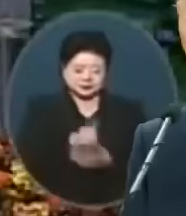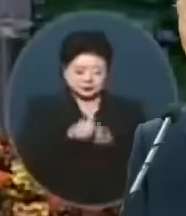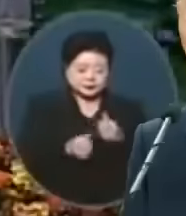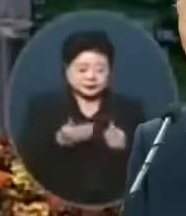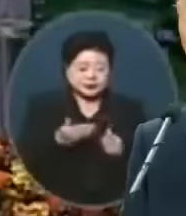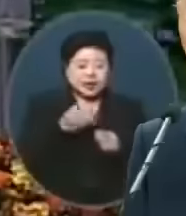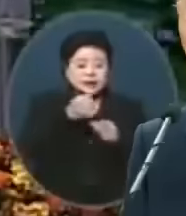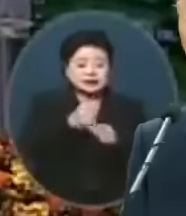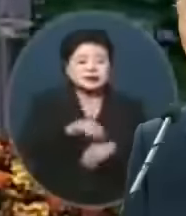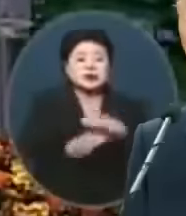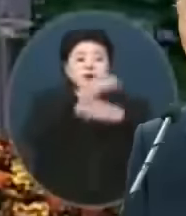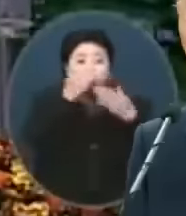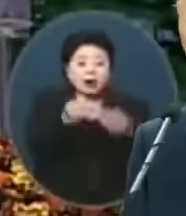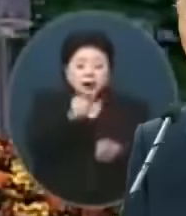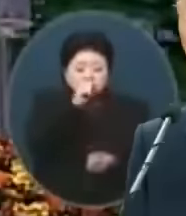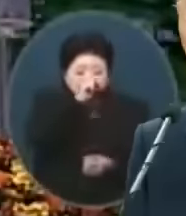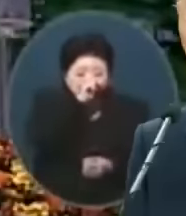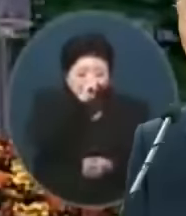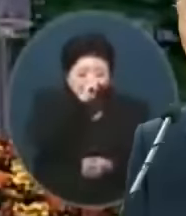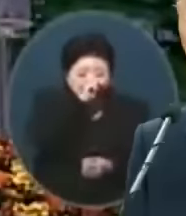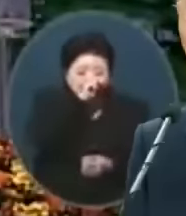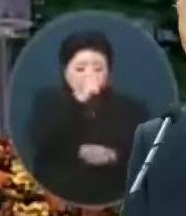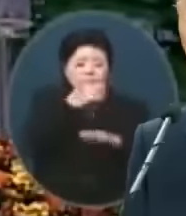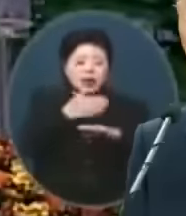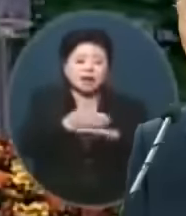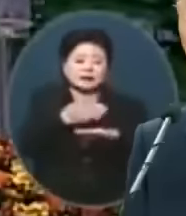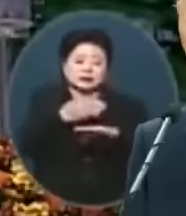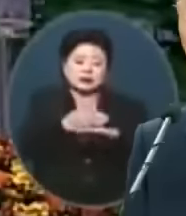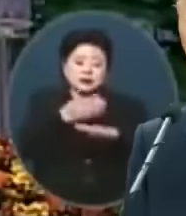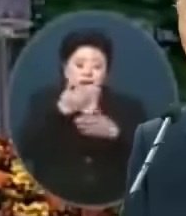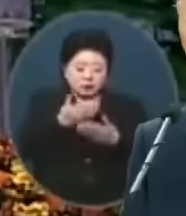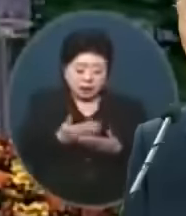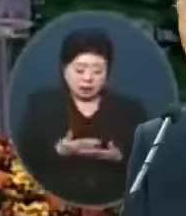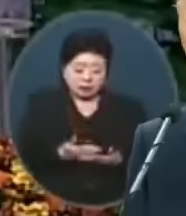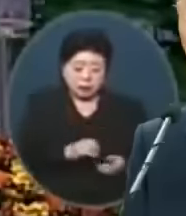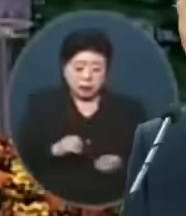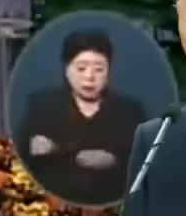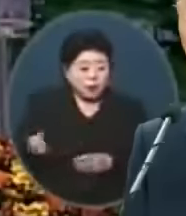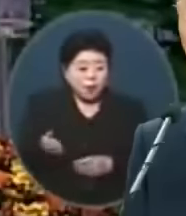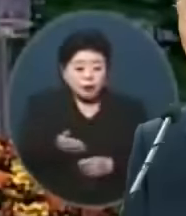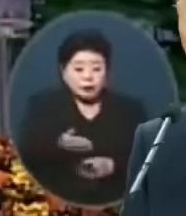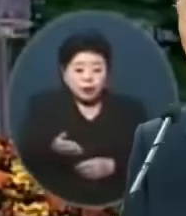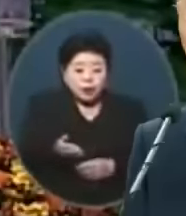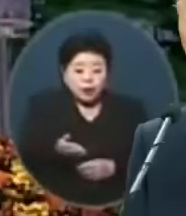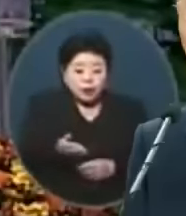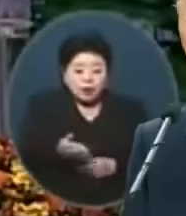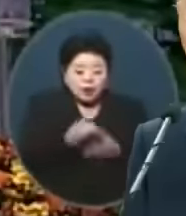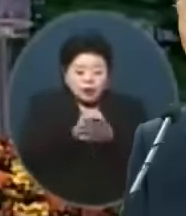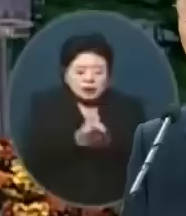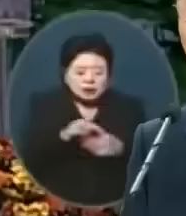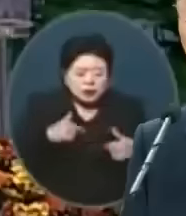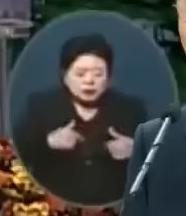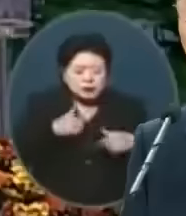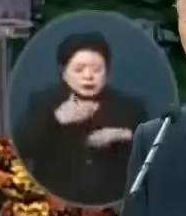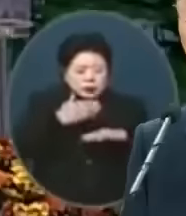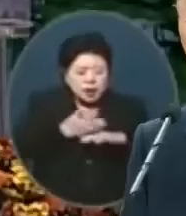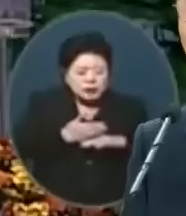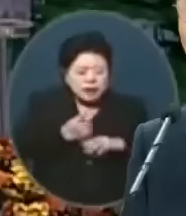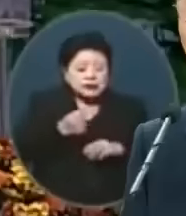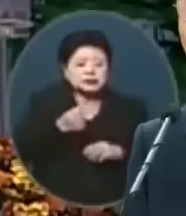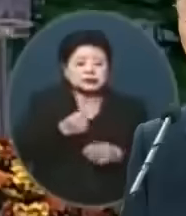하나님께 지으신 모든 것이 선함에 감사함으로 받으면 버릴 것이 없습니다. 기도를 기쁨과 감사를 품고